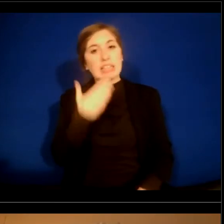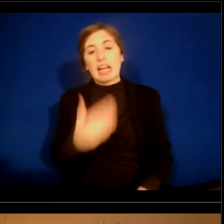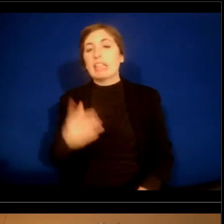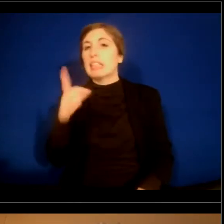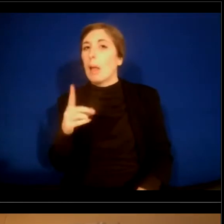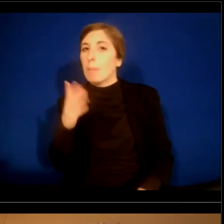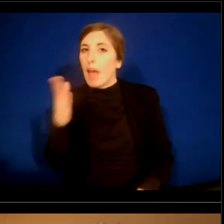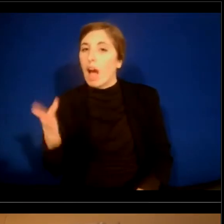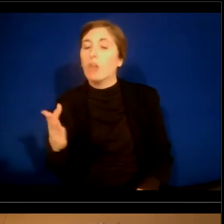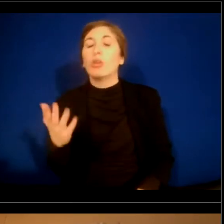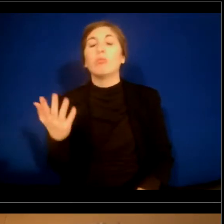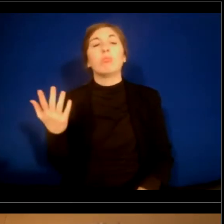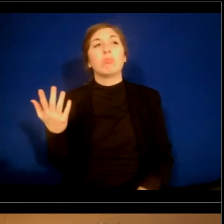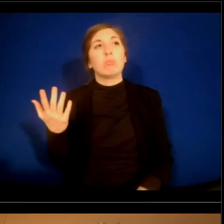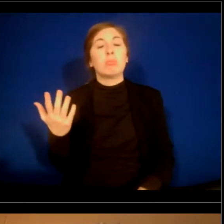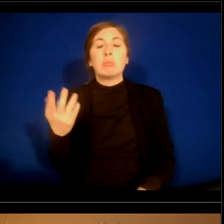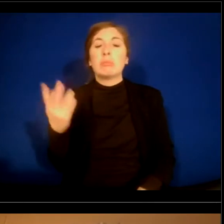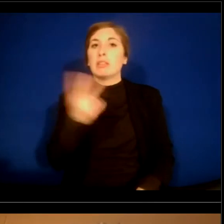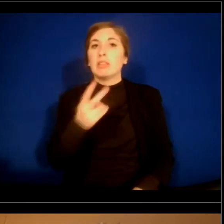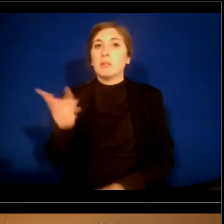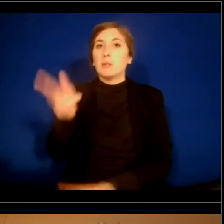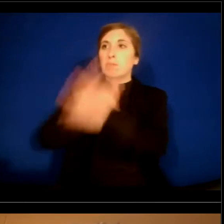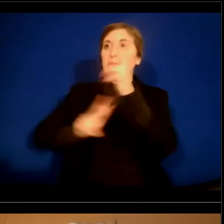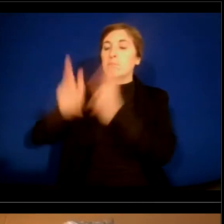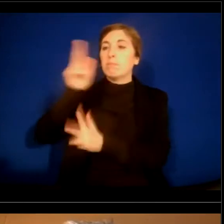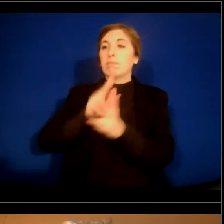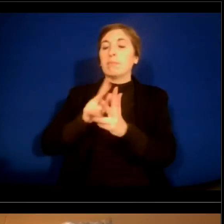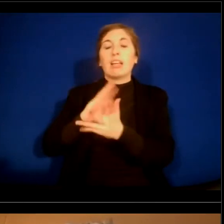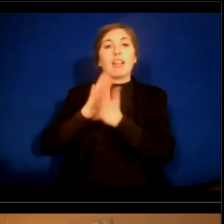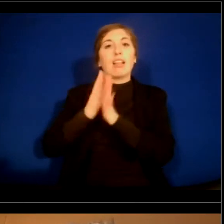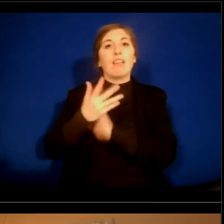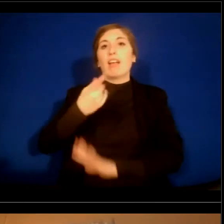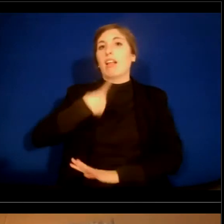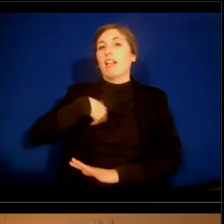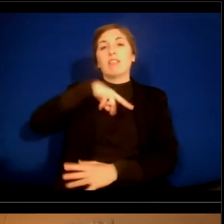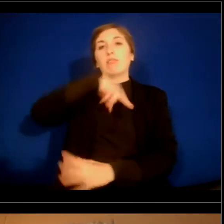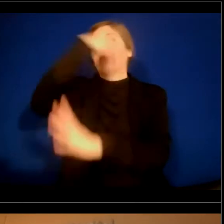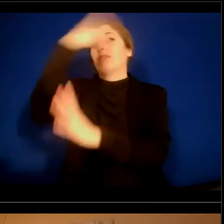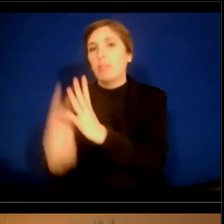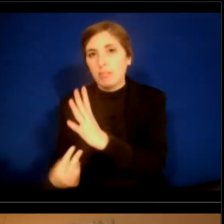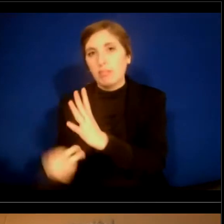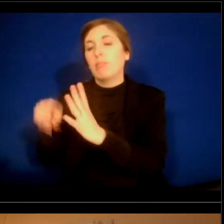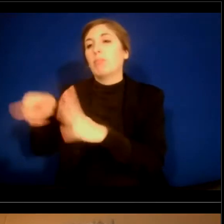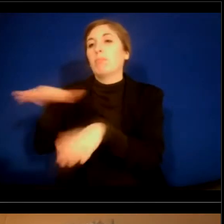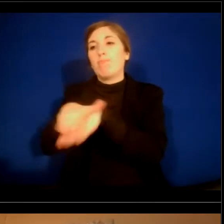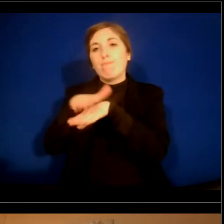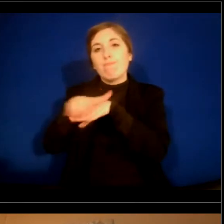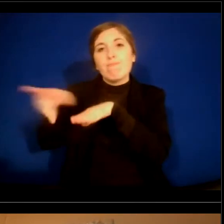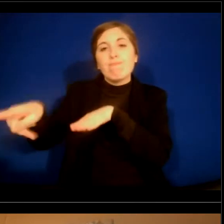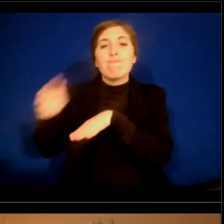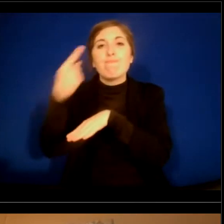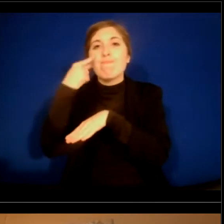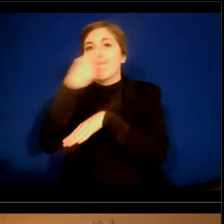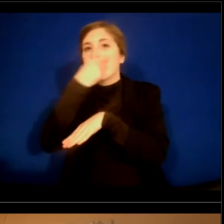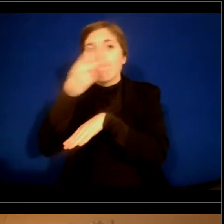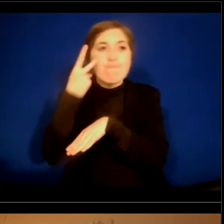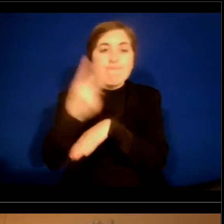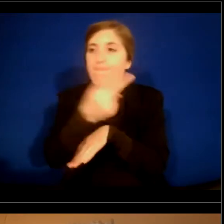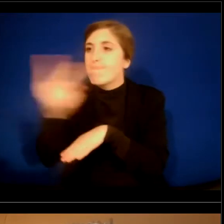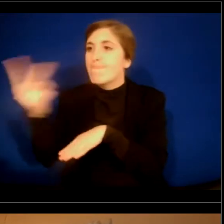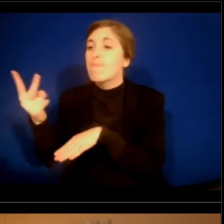proiettato un po' all'interno di quello che tu hai visto, vedi e del lavoro che